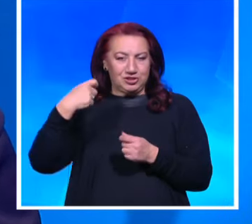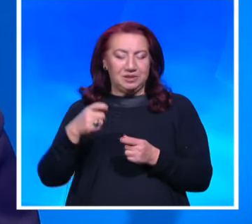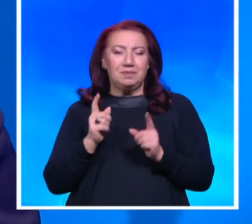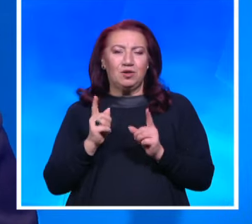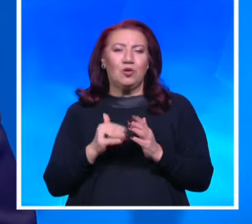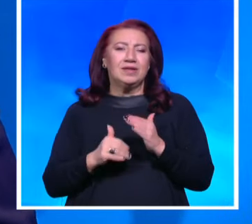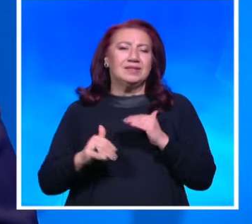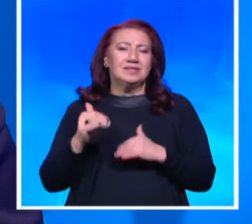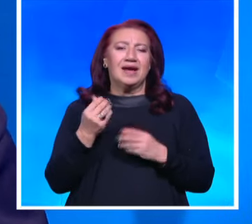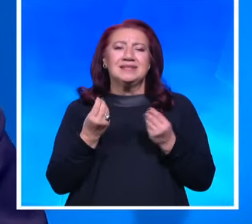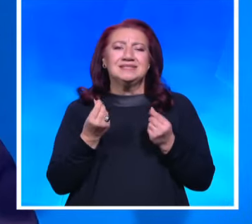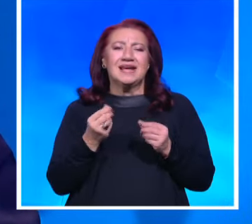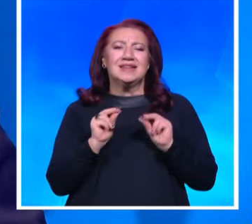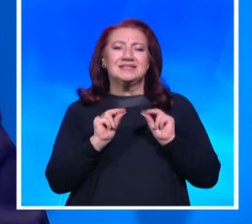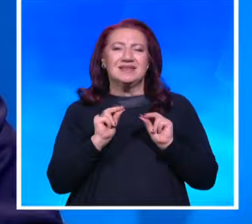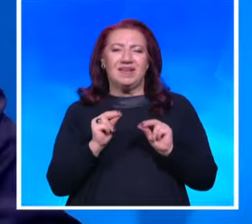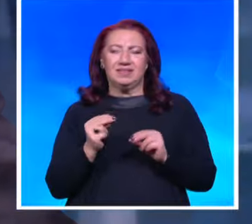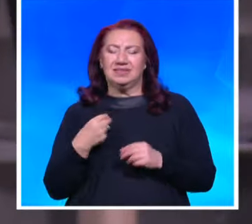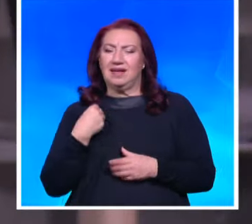съвет, получен от майка му?